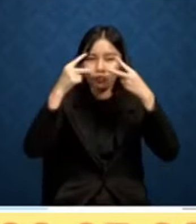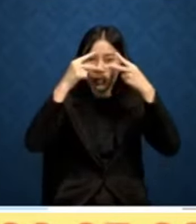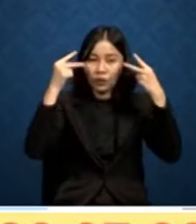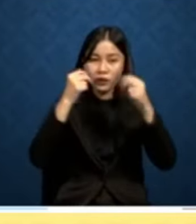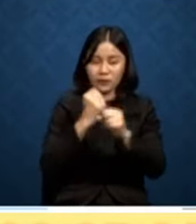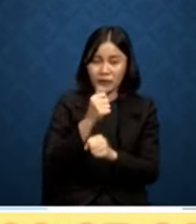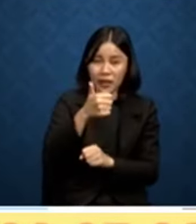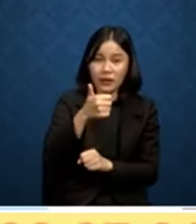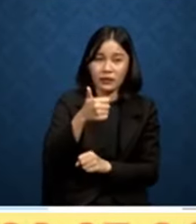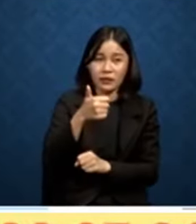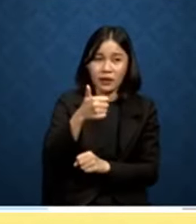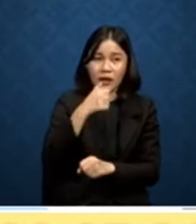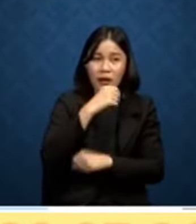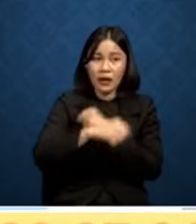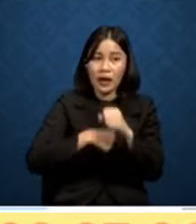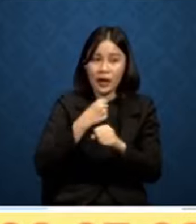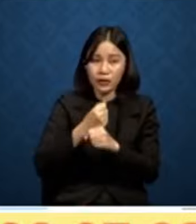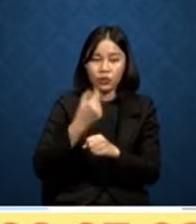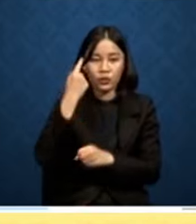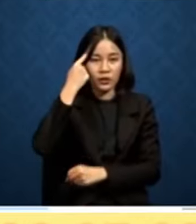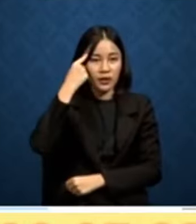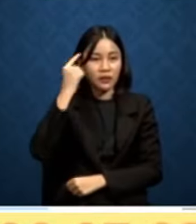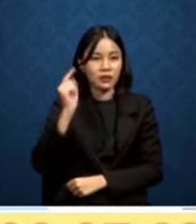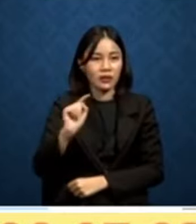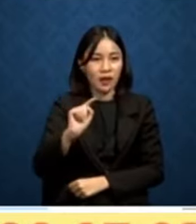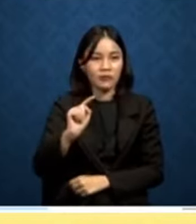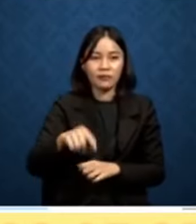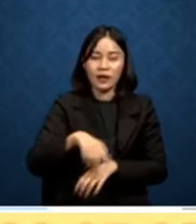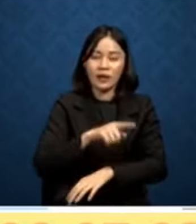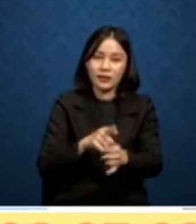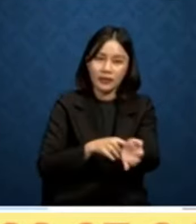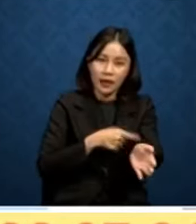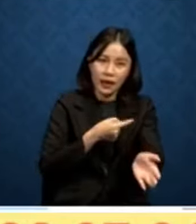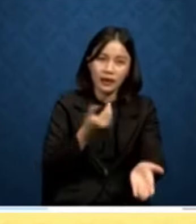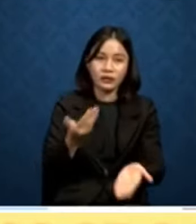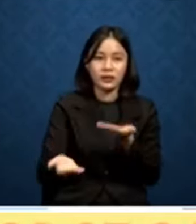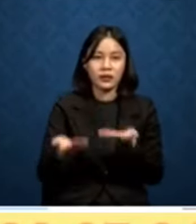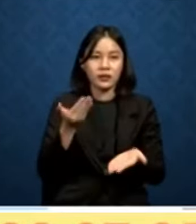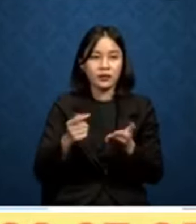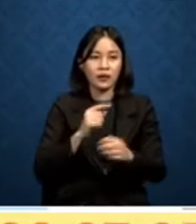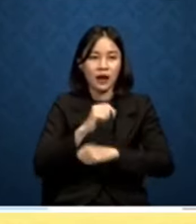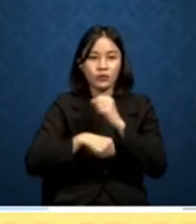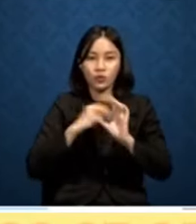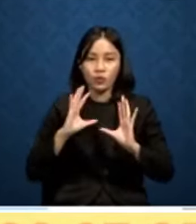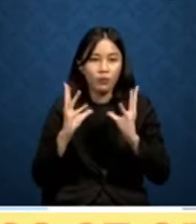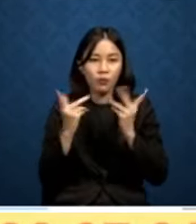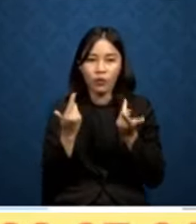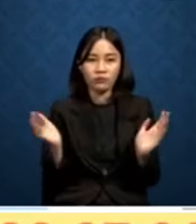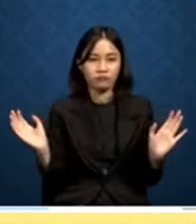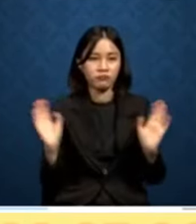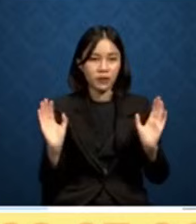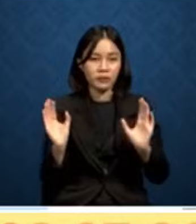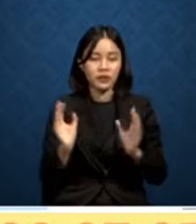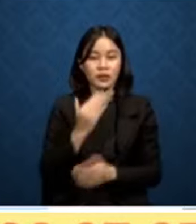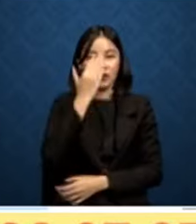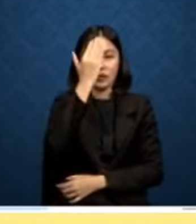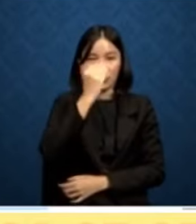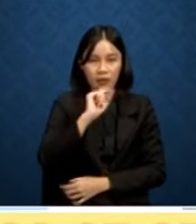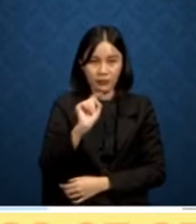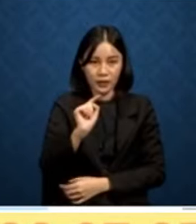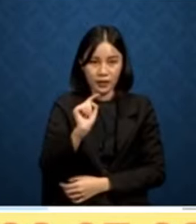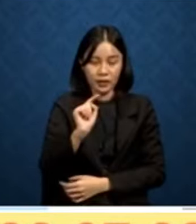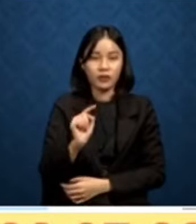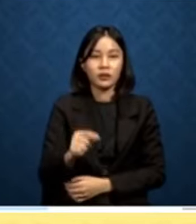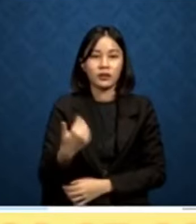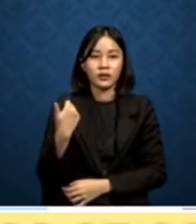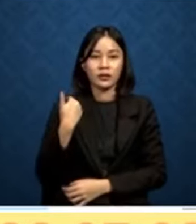ยที่อายุความมนควรจะต้องนานกวานี้หรอว่าไม่มีหมดอายุความ thôiด้ซ้ำนะครับเพราว่าสิ่ง